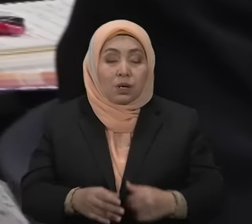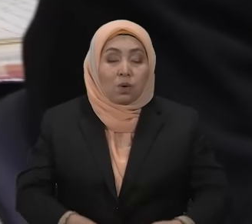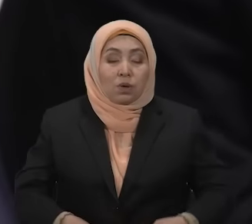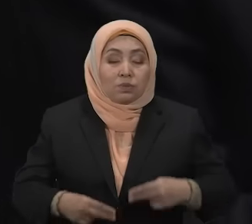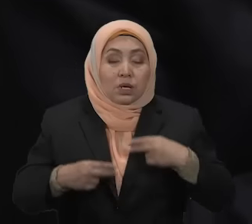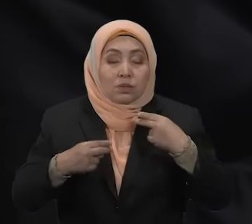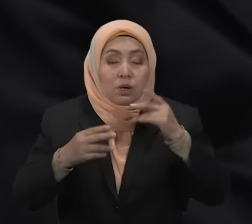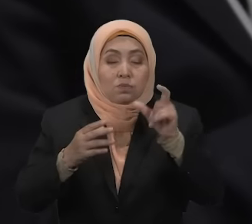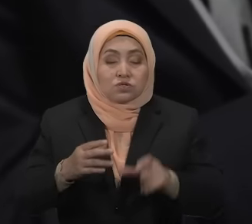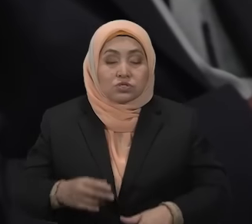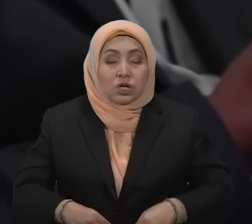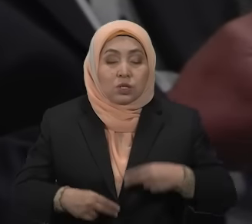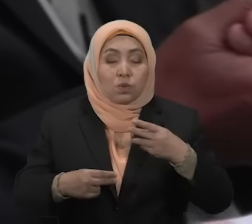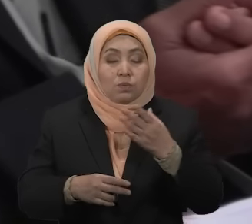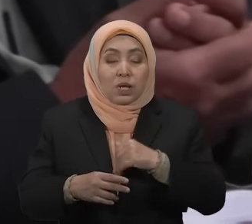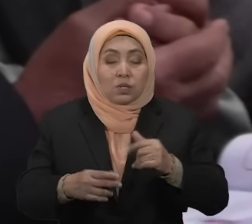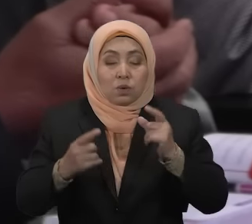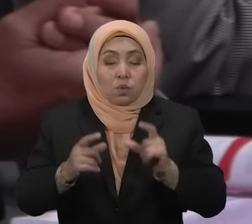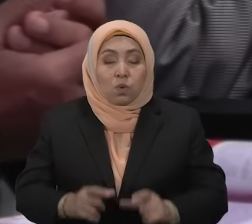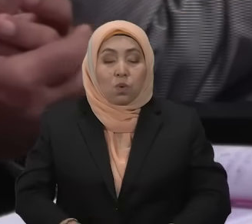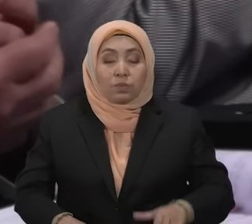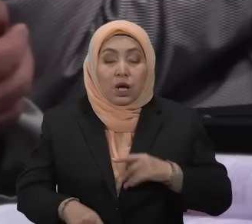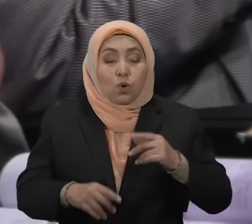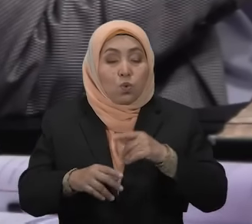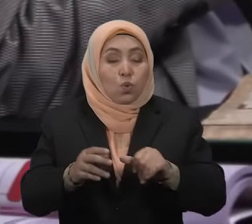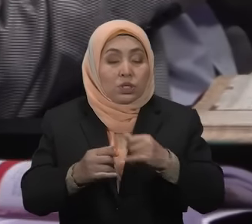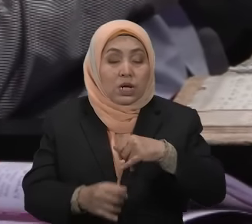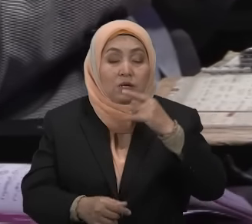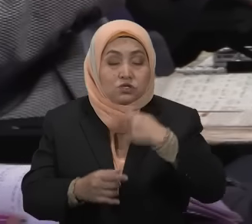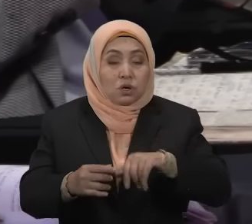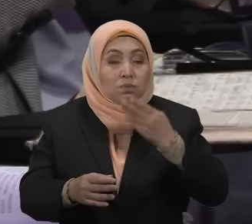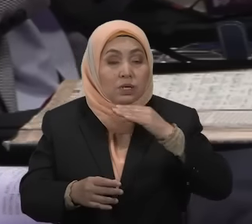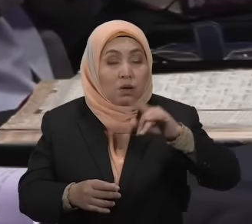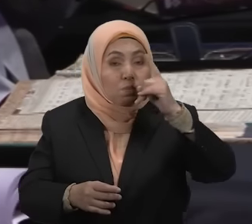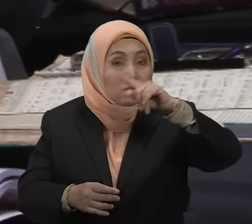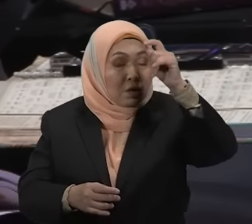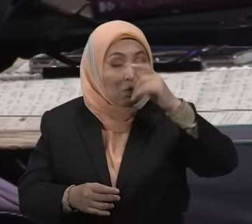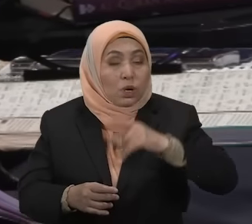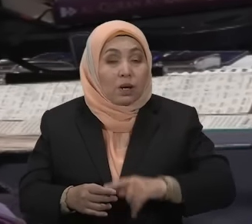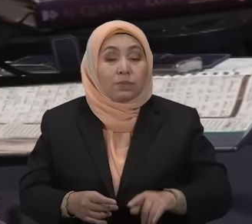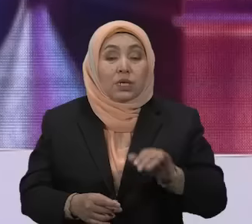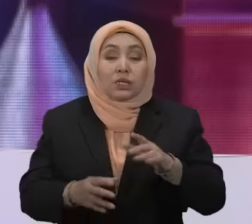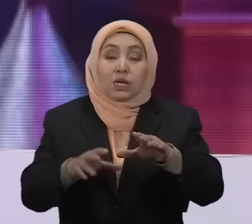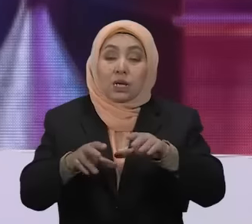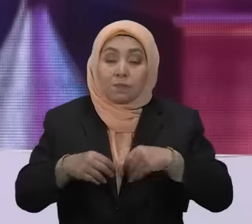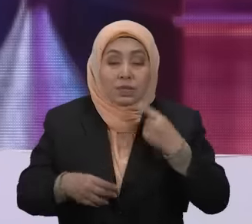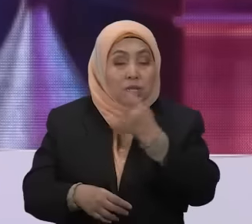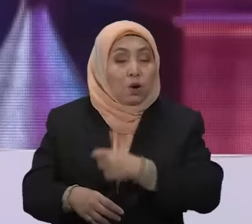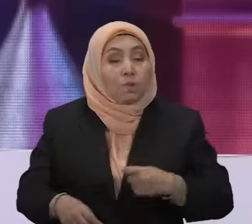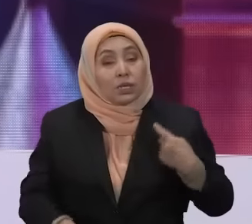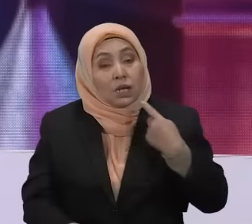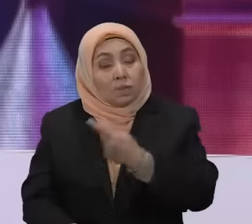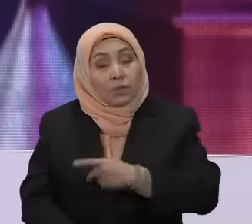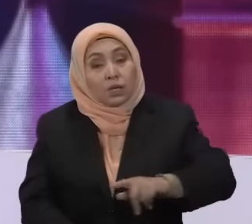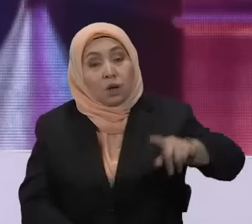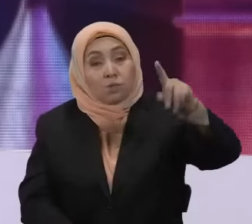muslimat, mu'minin dan mu'minat, bi rahmatika ya arhamar rahimin. Ya Allah ya Rahman wa ya Rahim, terima taubat kami